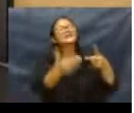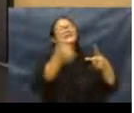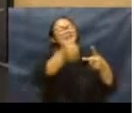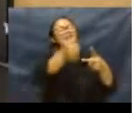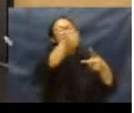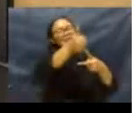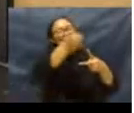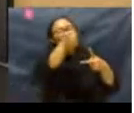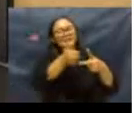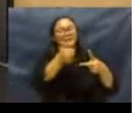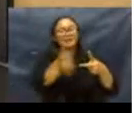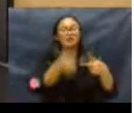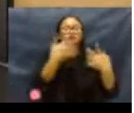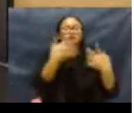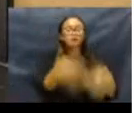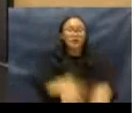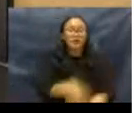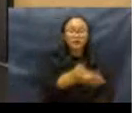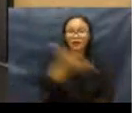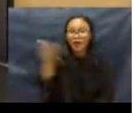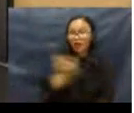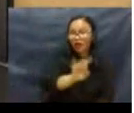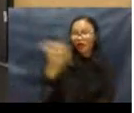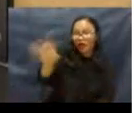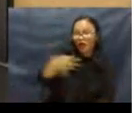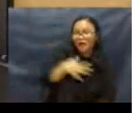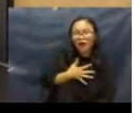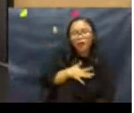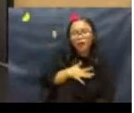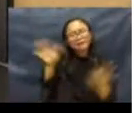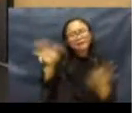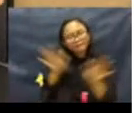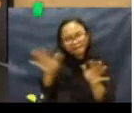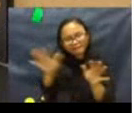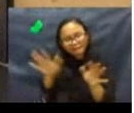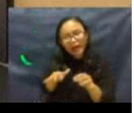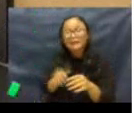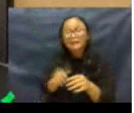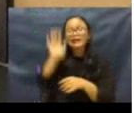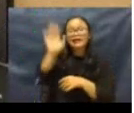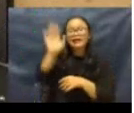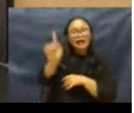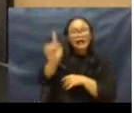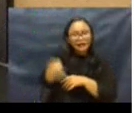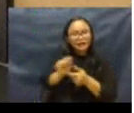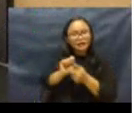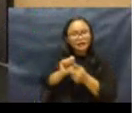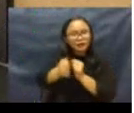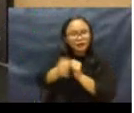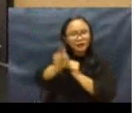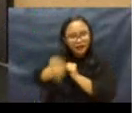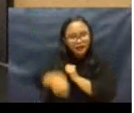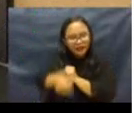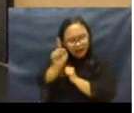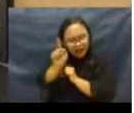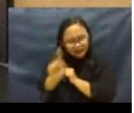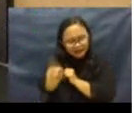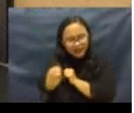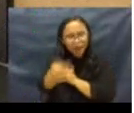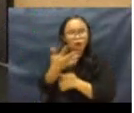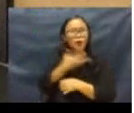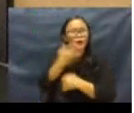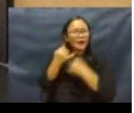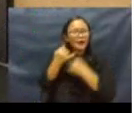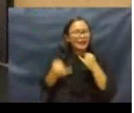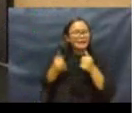jangan khawatir kalau misalnya belum terpilih menjadi pemenang, karena saya masih ada satu kuis lagi nanti menjelang akhir. Jadi jangan